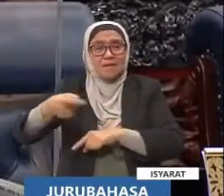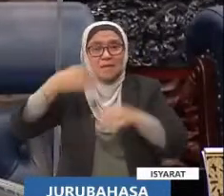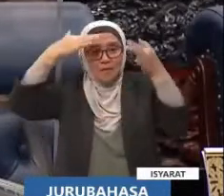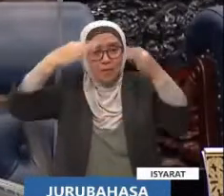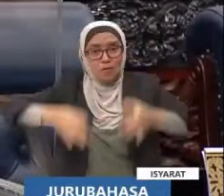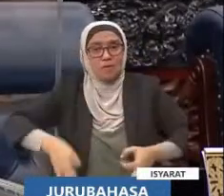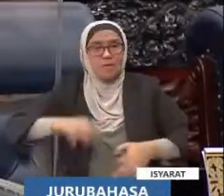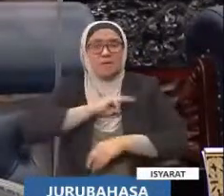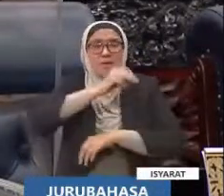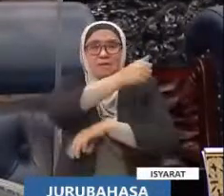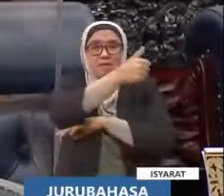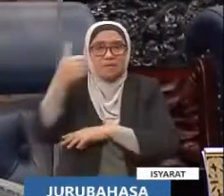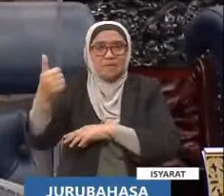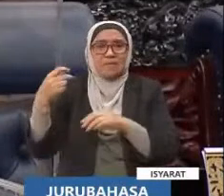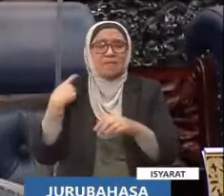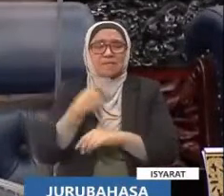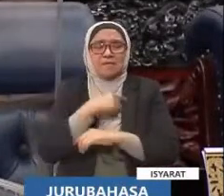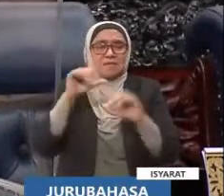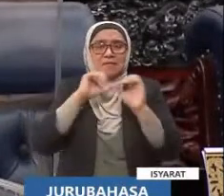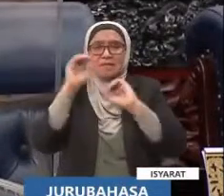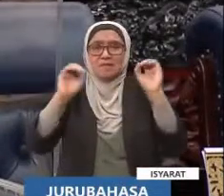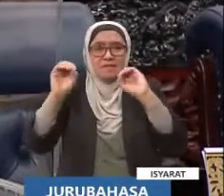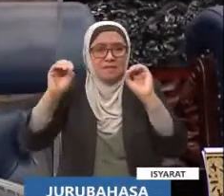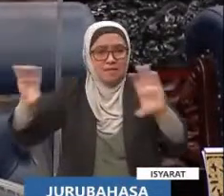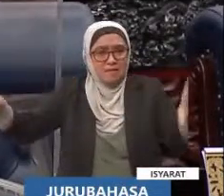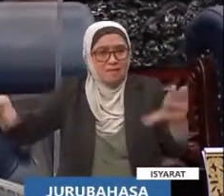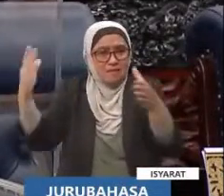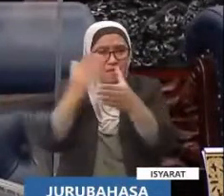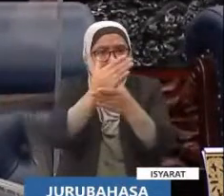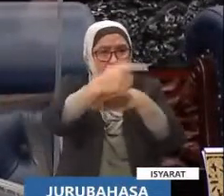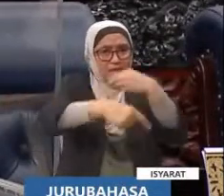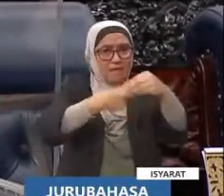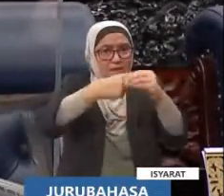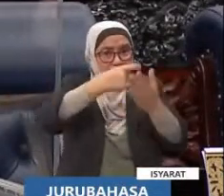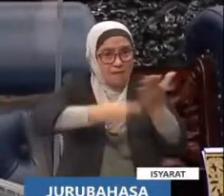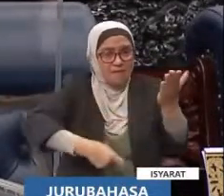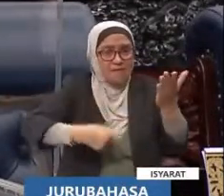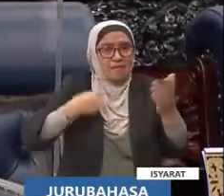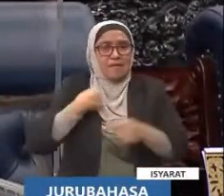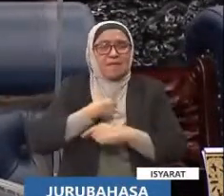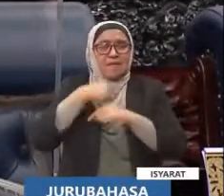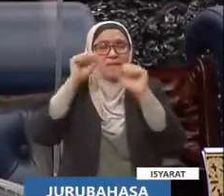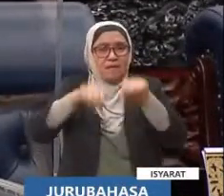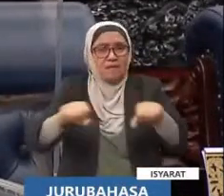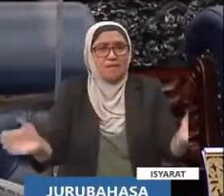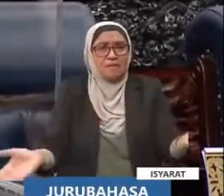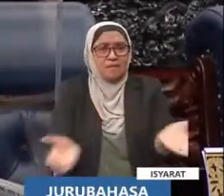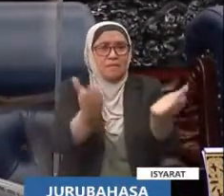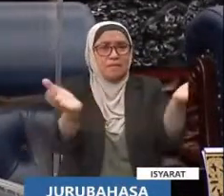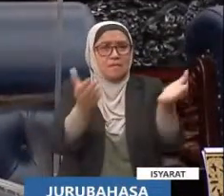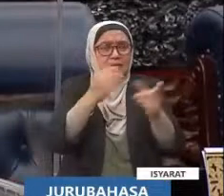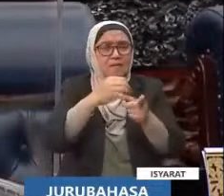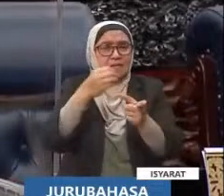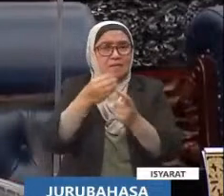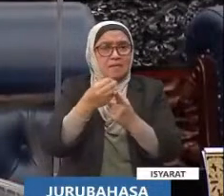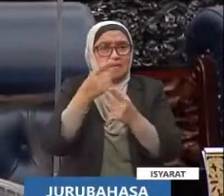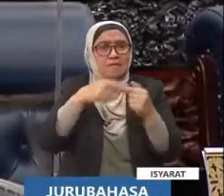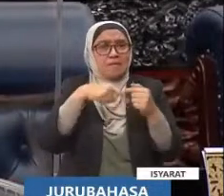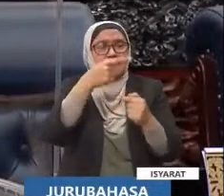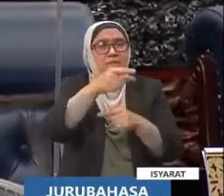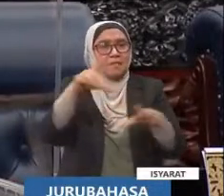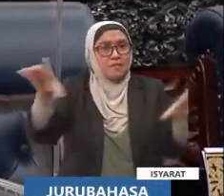kita tidak lagi membuat intervensi tentang harga ya kita boleh galakkan mereka mengadakan atau buat bersimpati